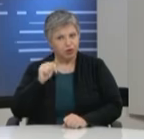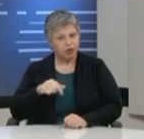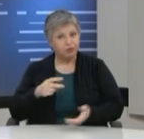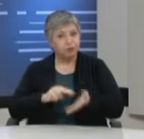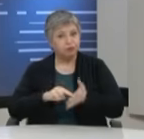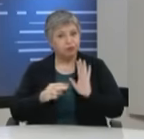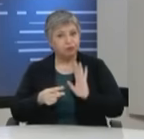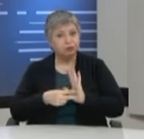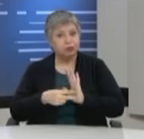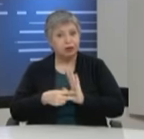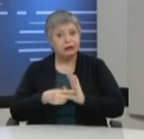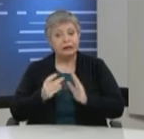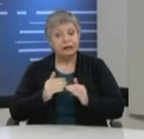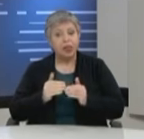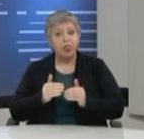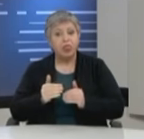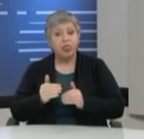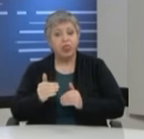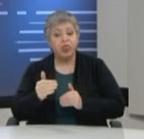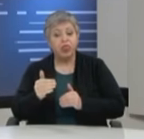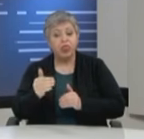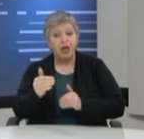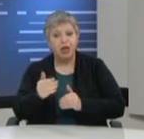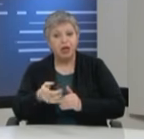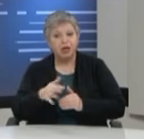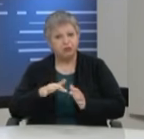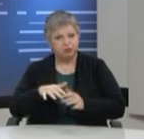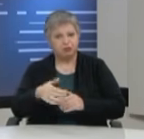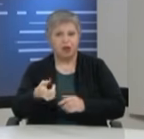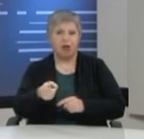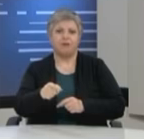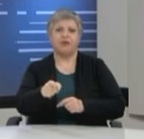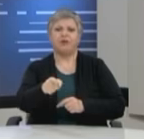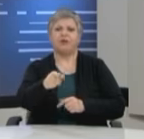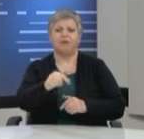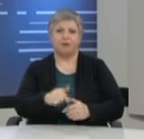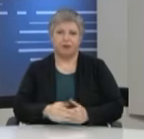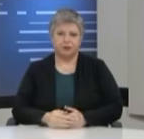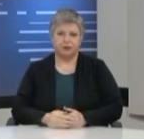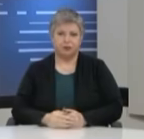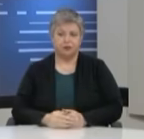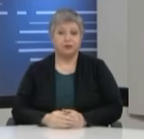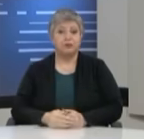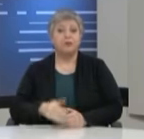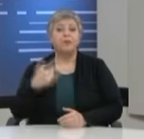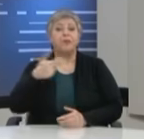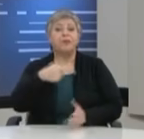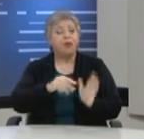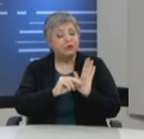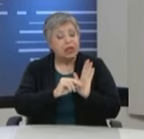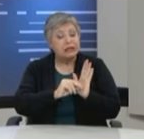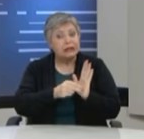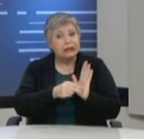γνωρίζουν τι θα συμβεί την επόμενη μέρα. Αν λοιπόν η Συμφωνία των Πρεσπών